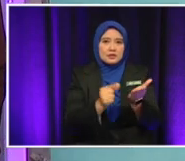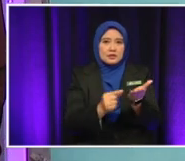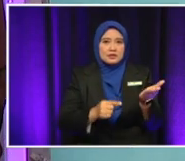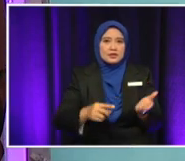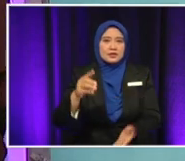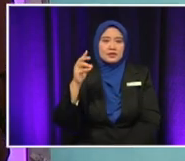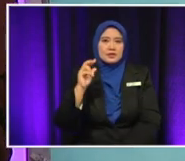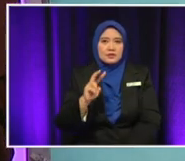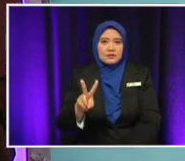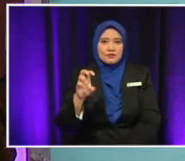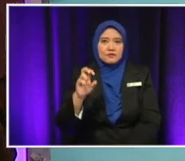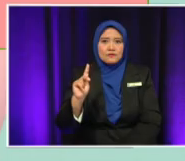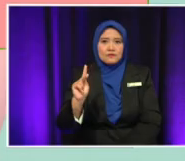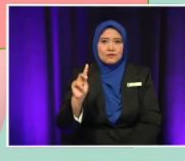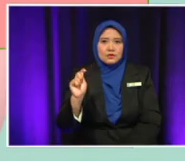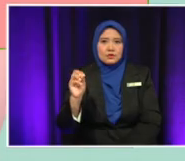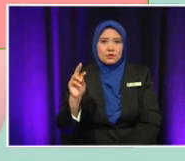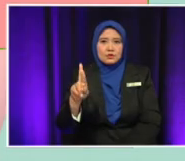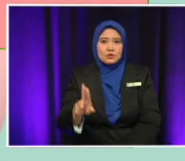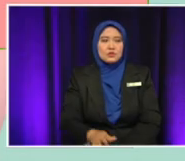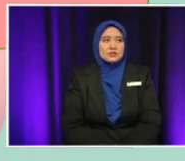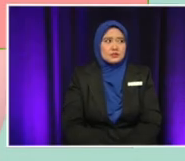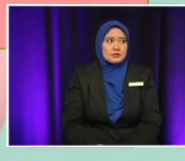Oke soalnya yang kedua